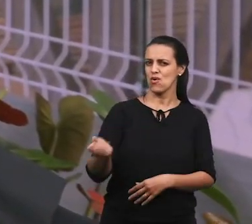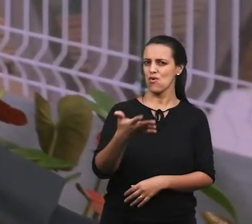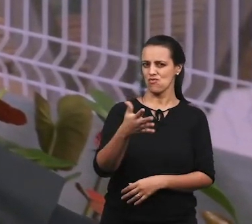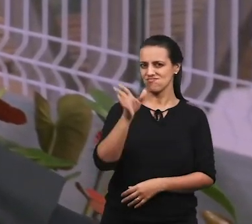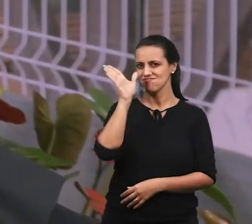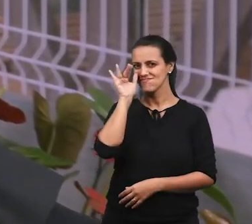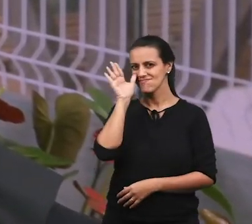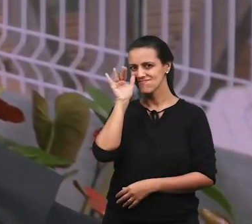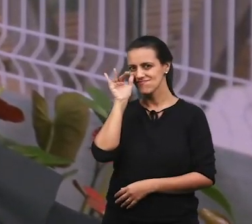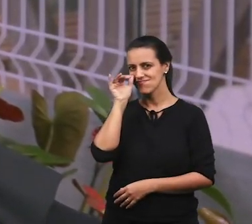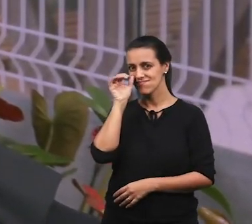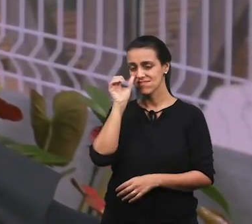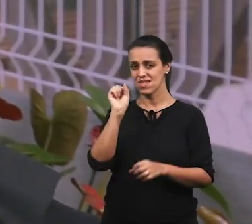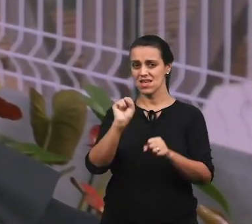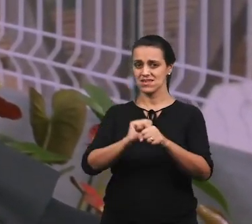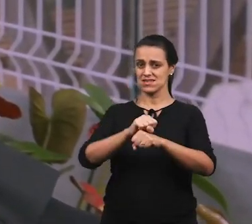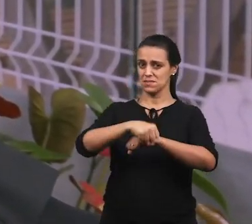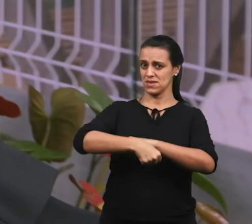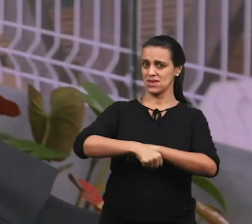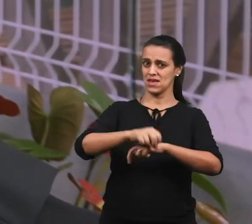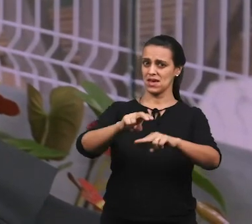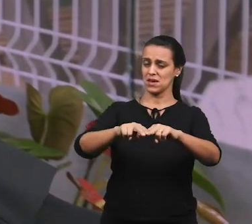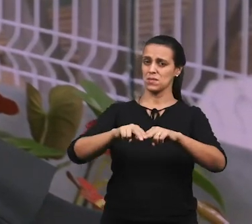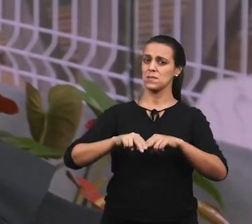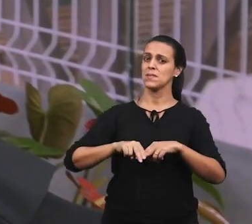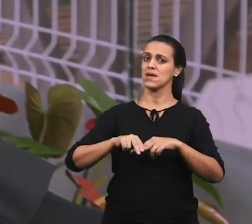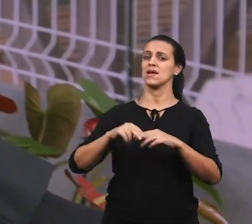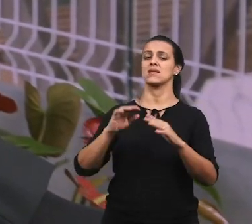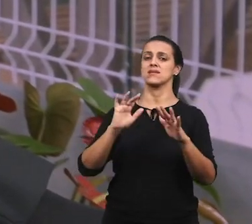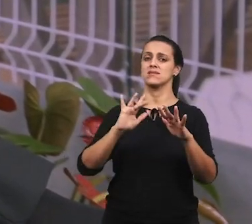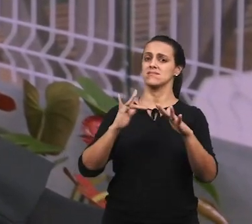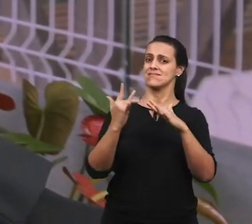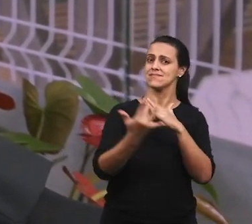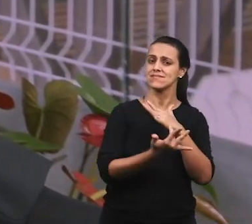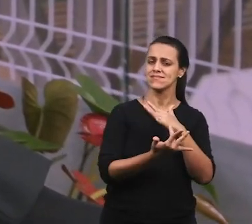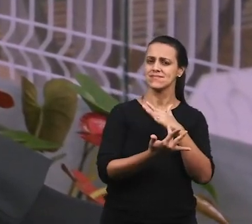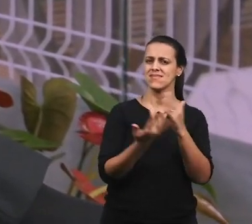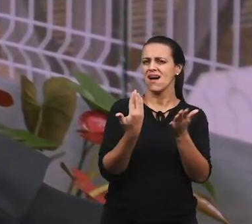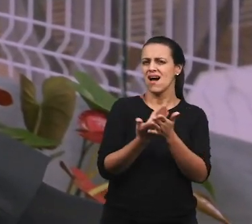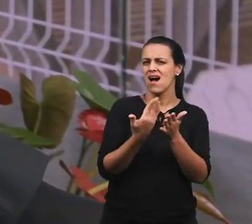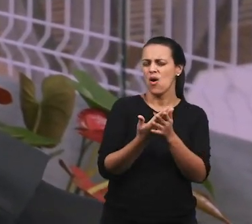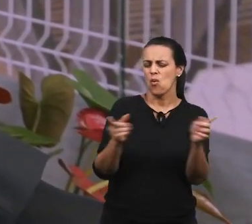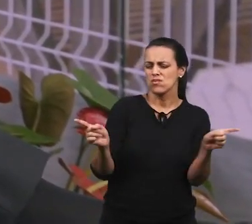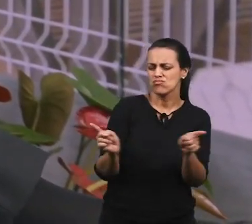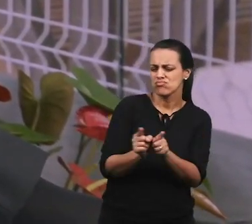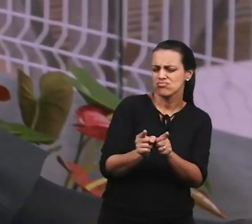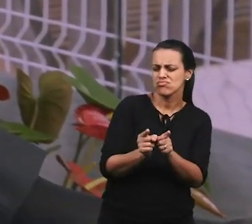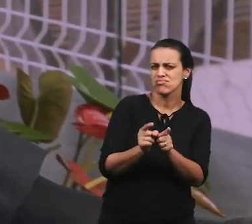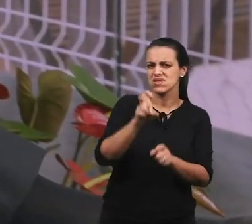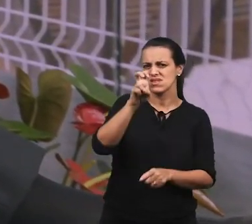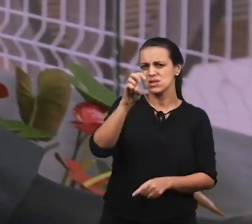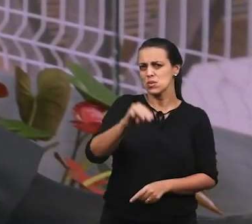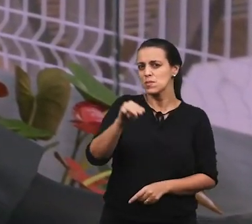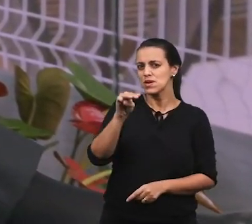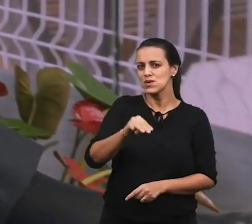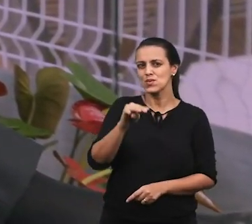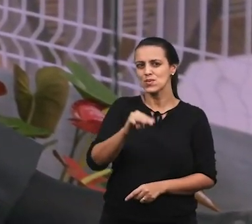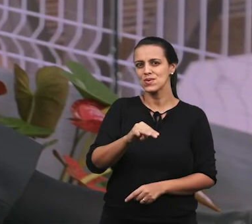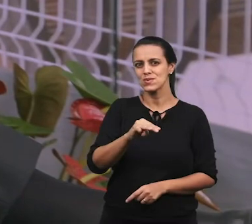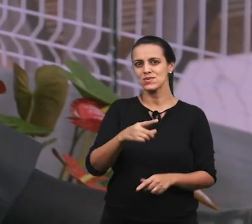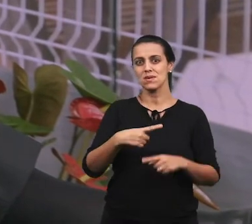на следующей неделе мы начинаем новый проект «Семинары», через наш канал на